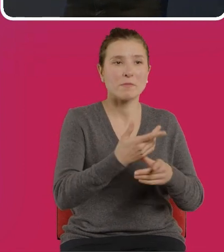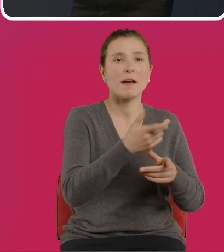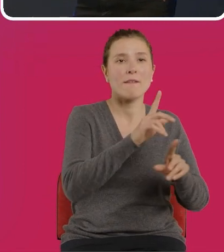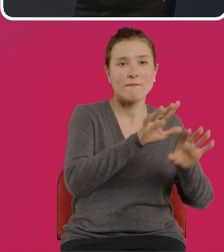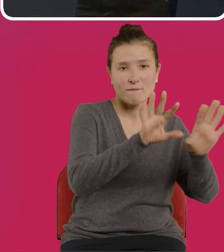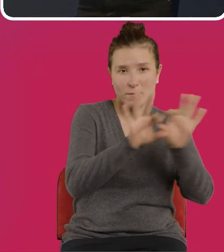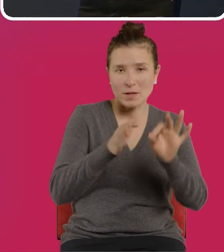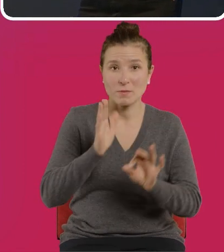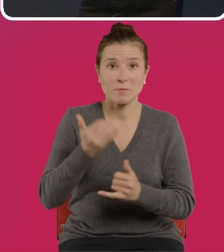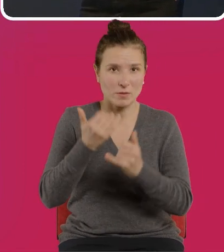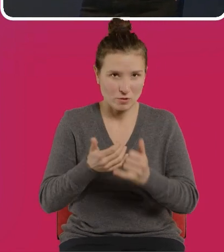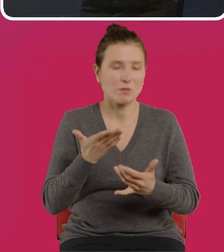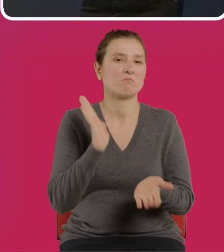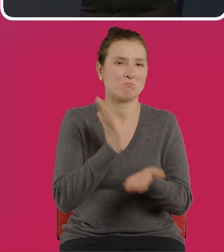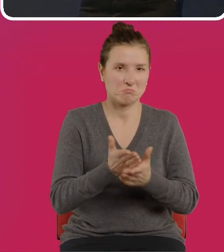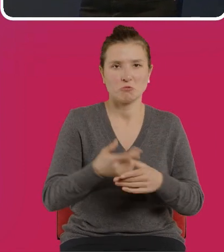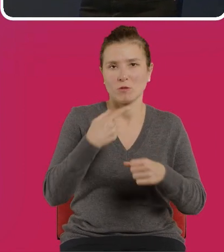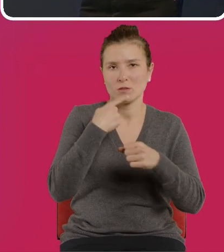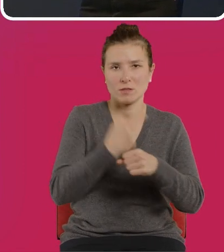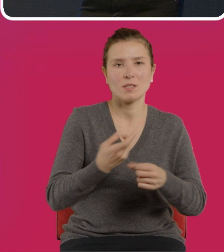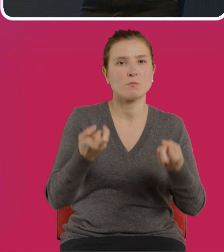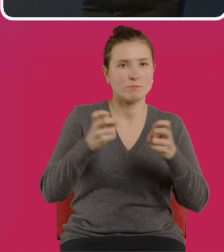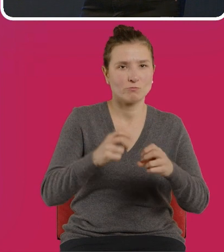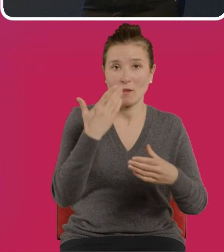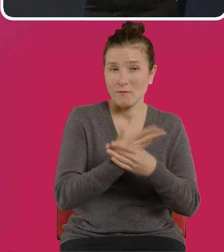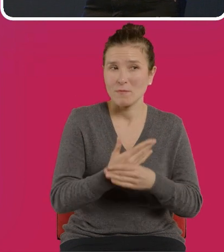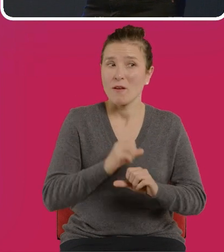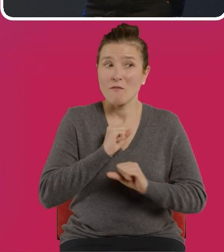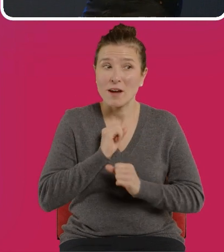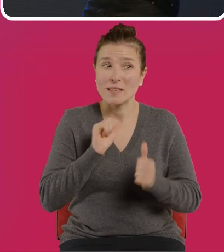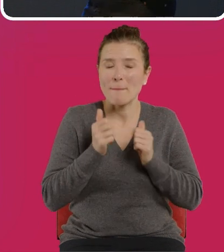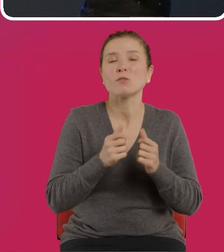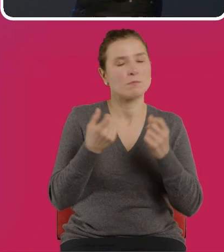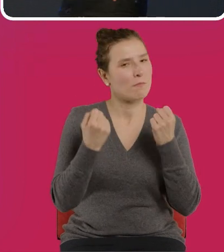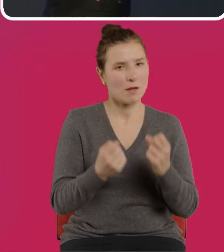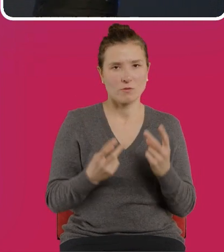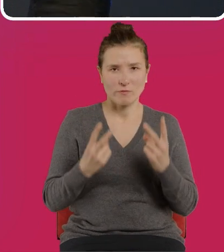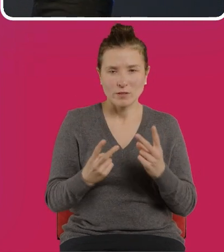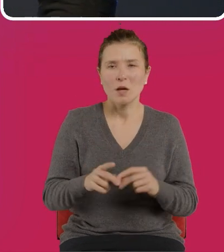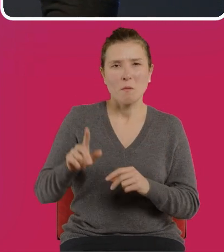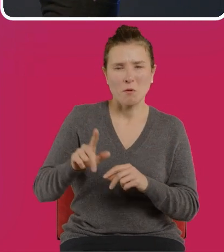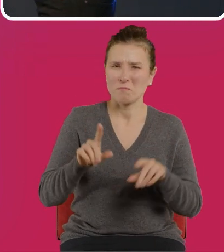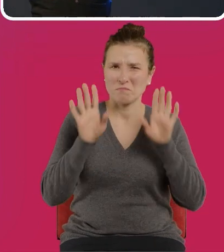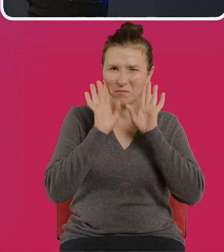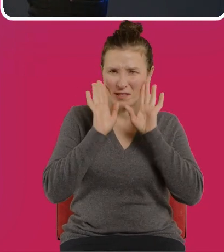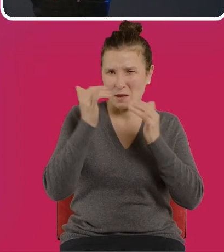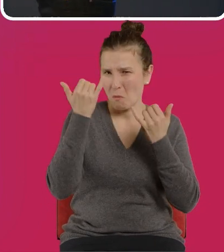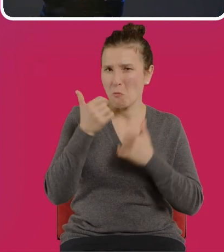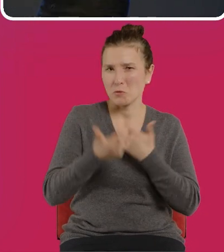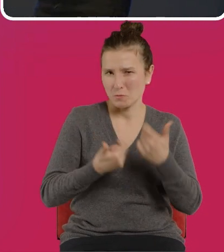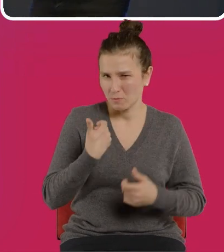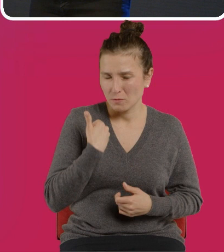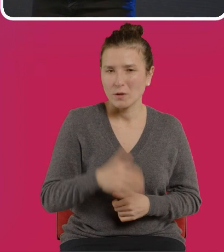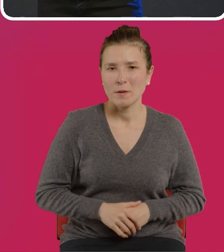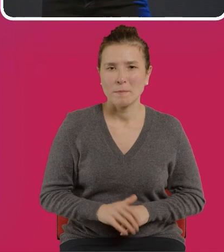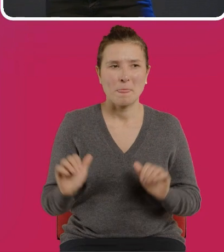to, fajnie by było, żeby oni nie byli, tak jak znowu, to jest mega ważne, bo to też to samo popełniłam, żeby oni